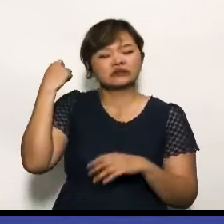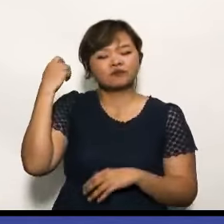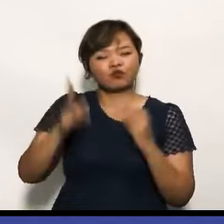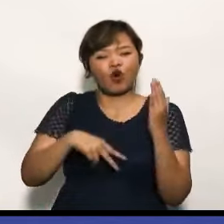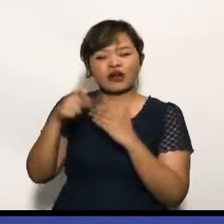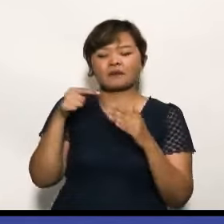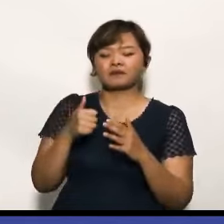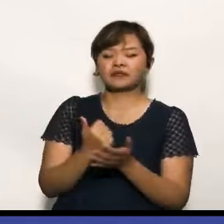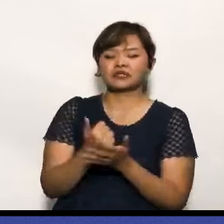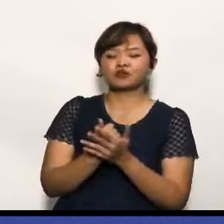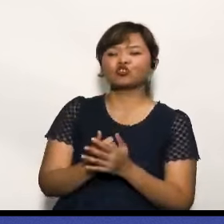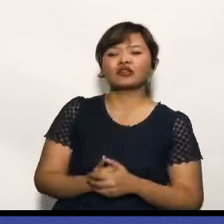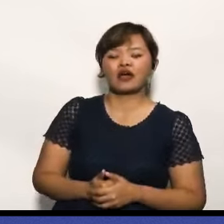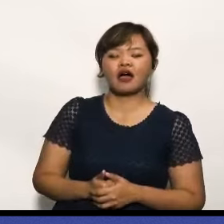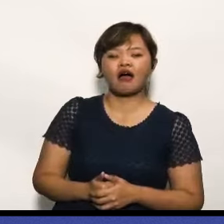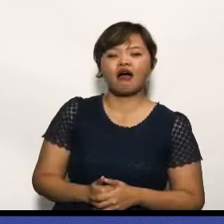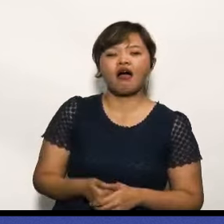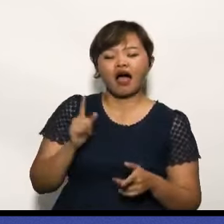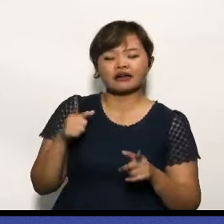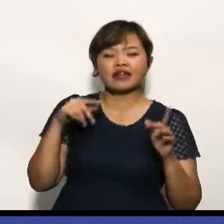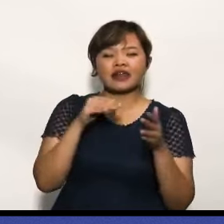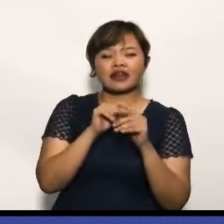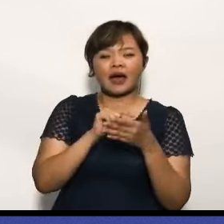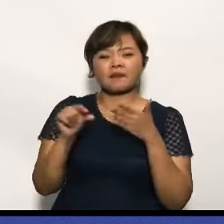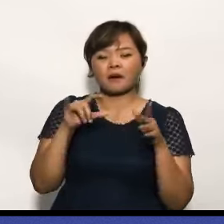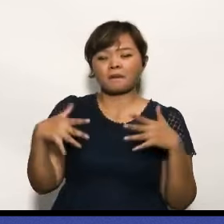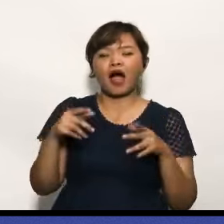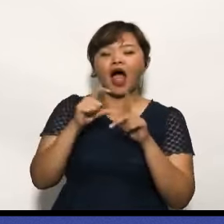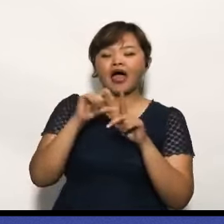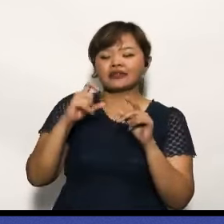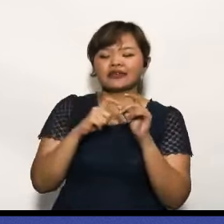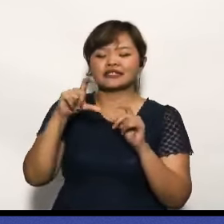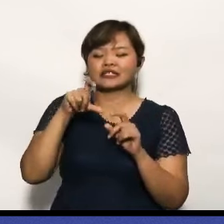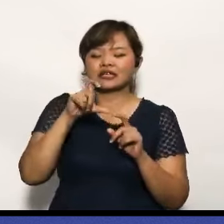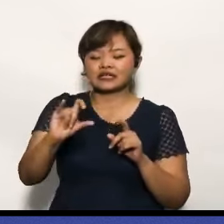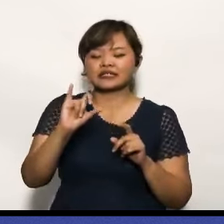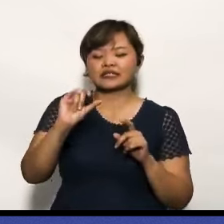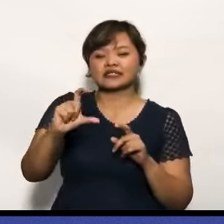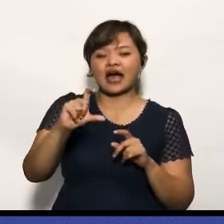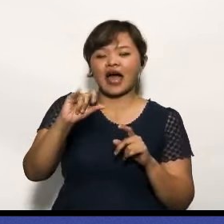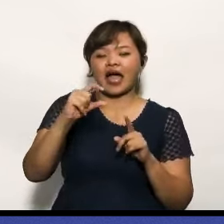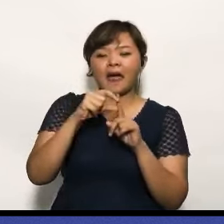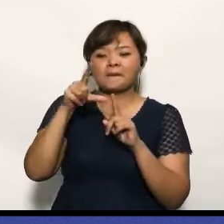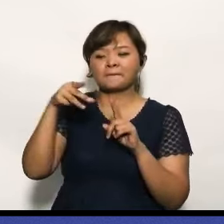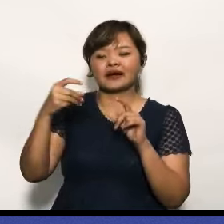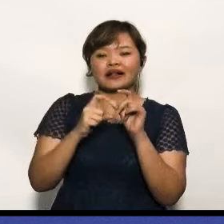of discipleship, namanya discipleship journey. Ya, berapa banyak dari saudara yang pernah lihat ini?